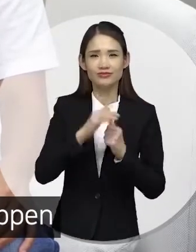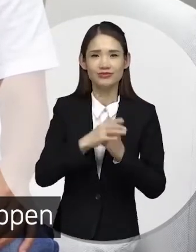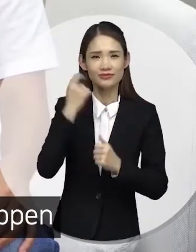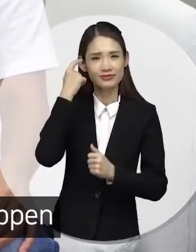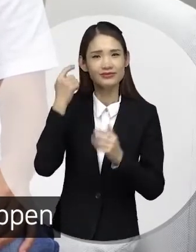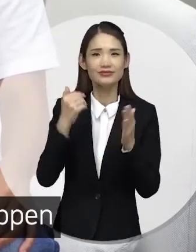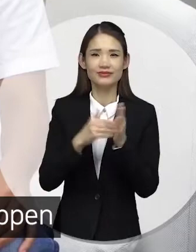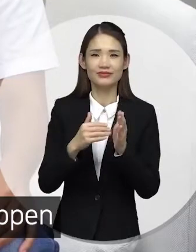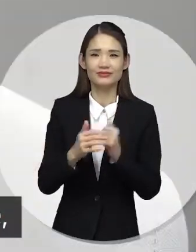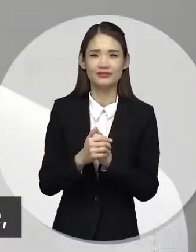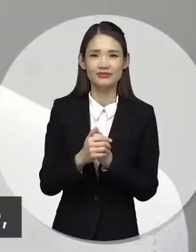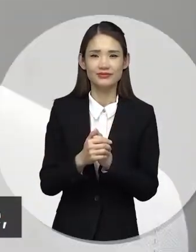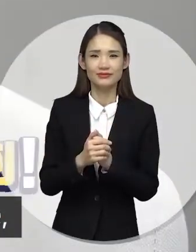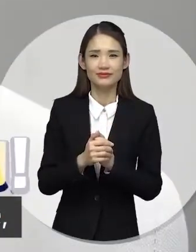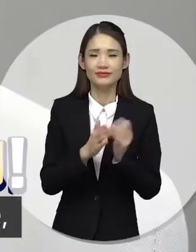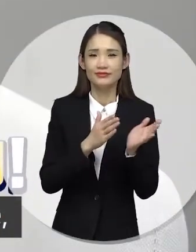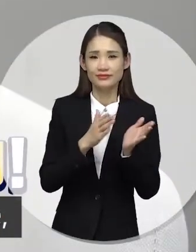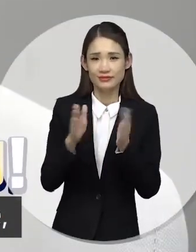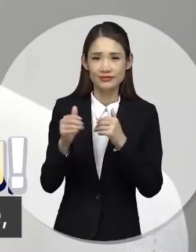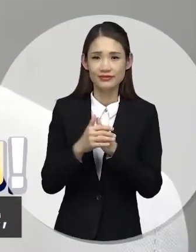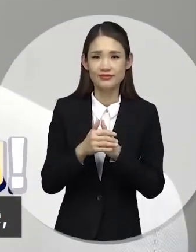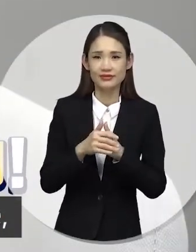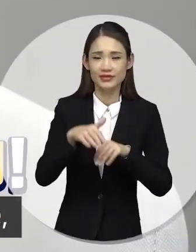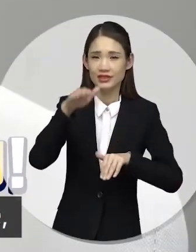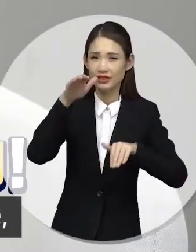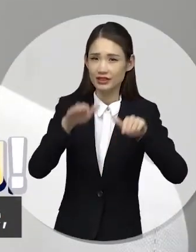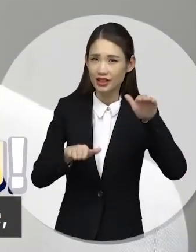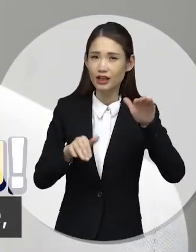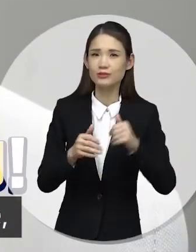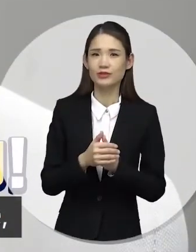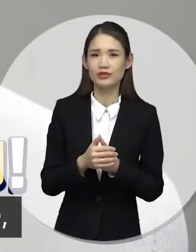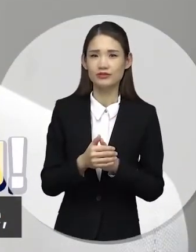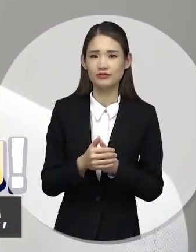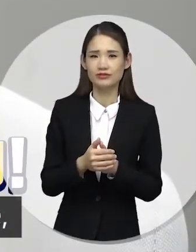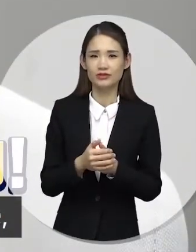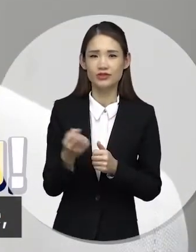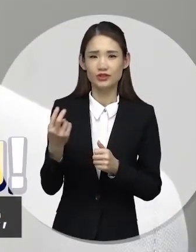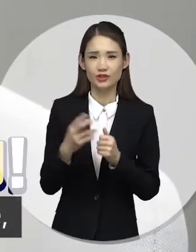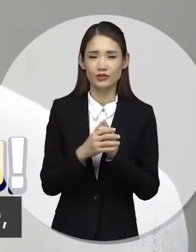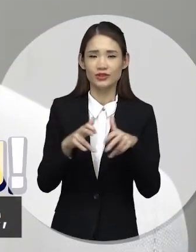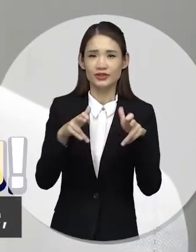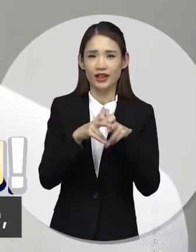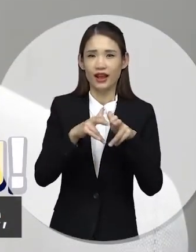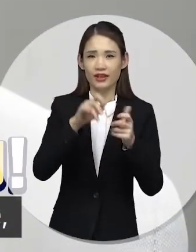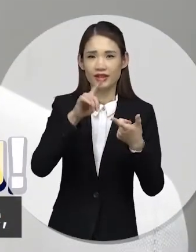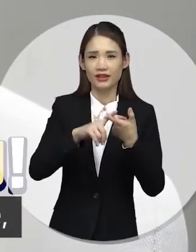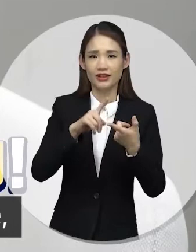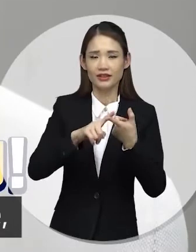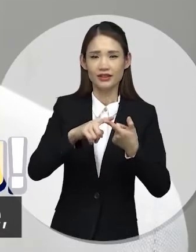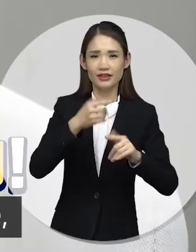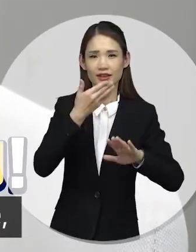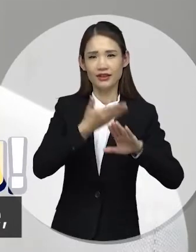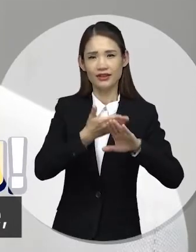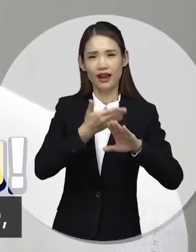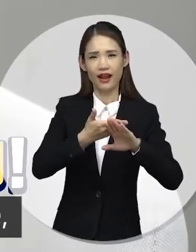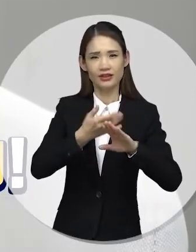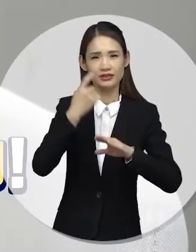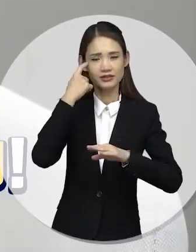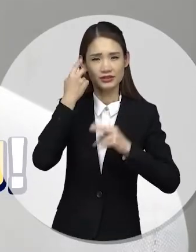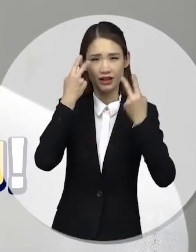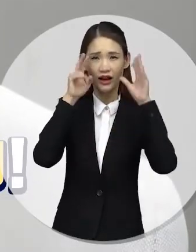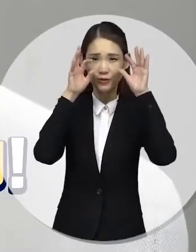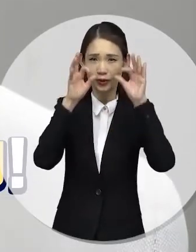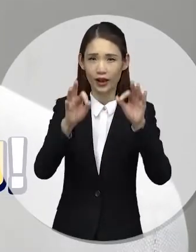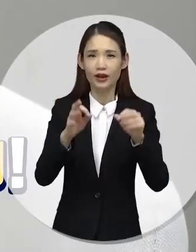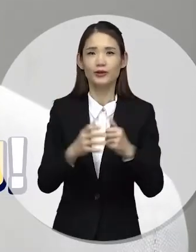되는구나 싶더라고요. 그래서 차별이나 아니면은 장애인에 대한 다른 시선